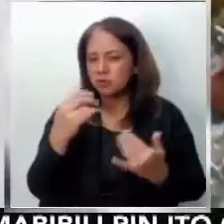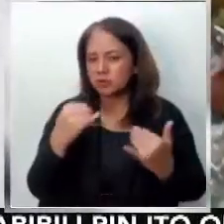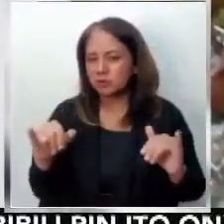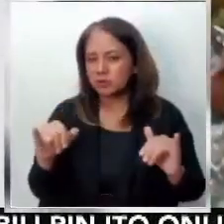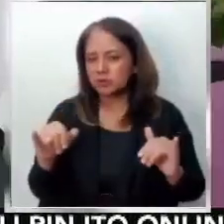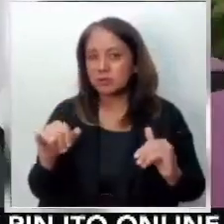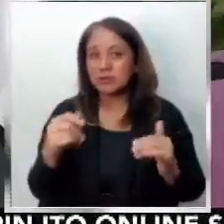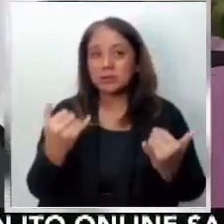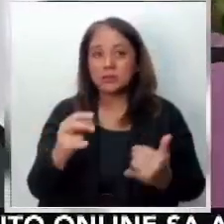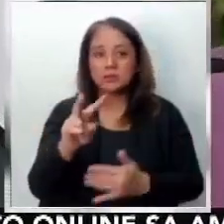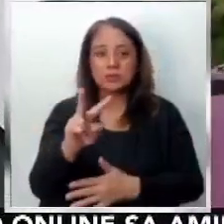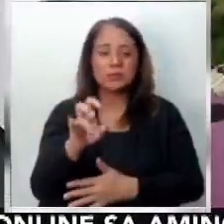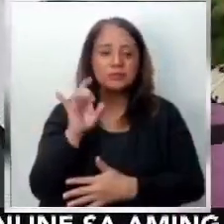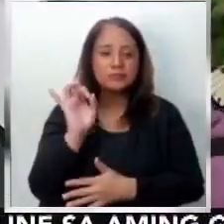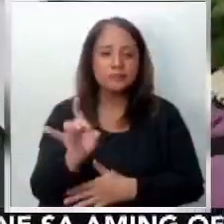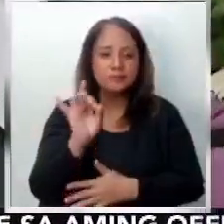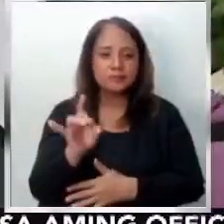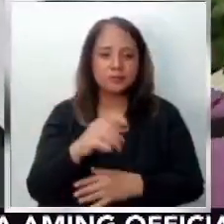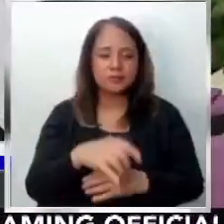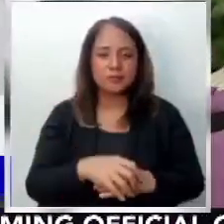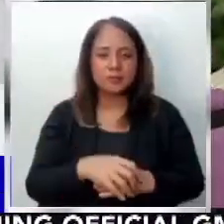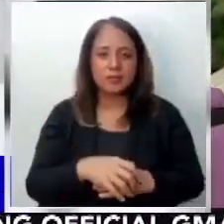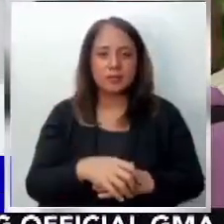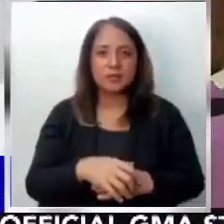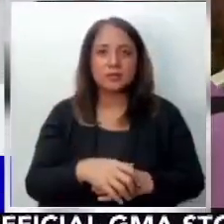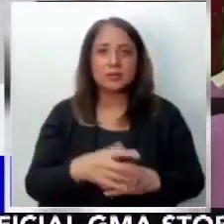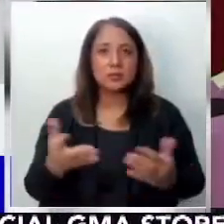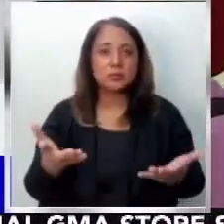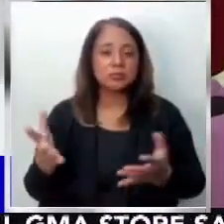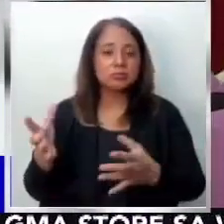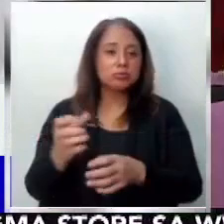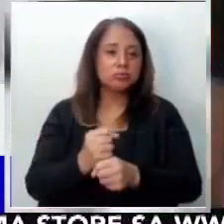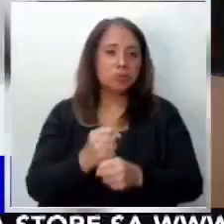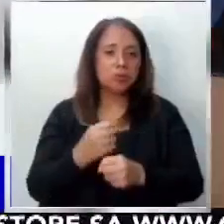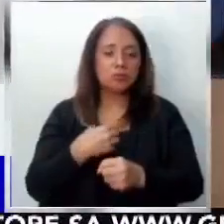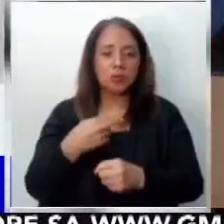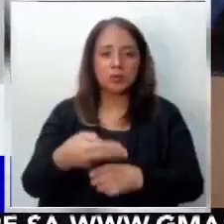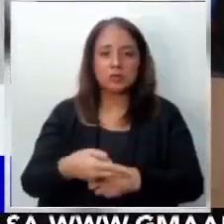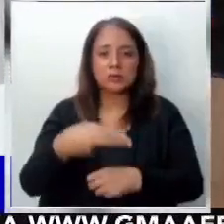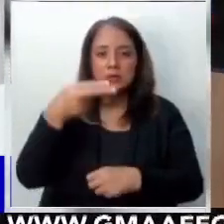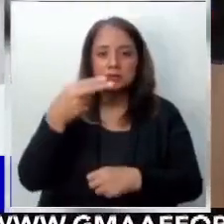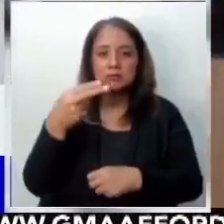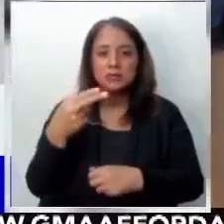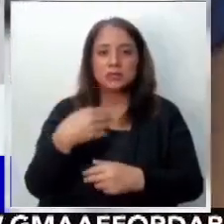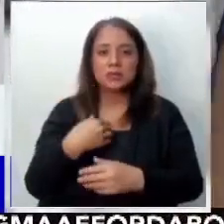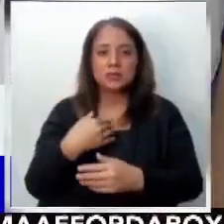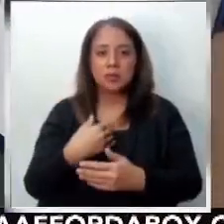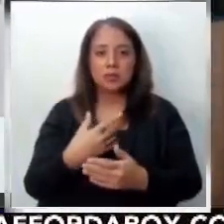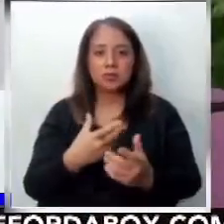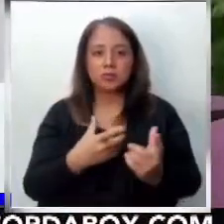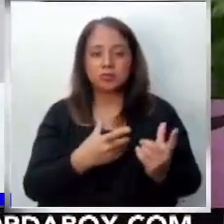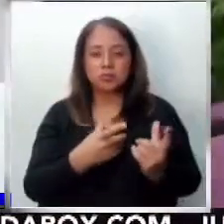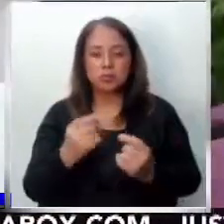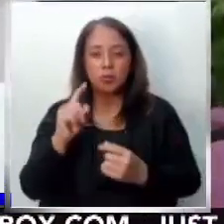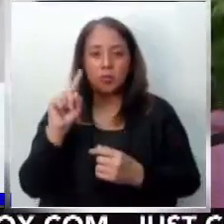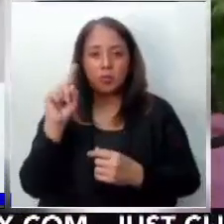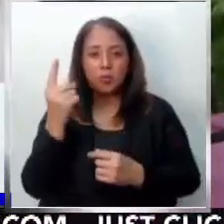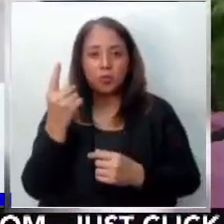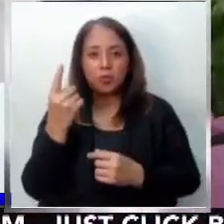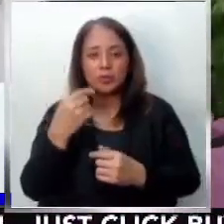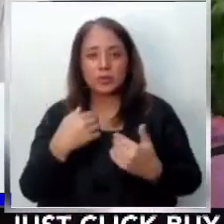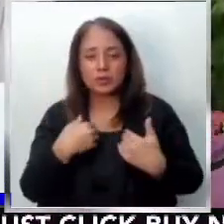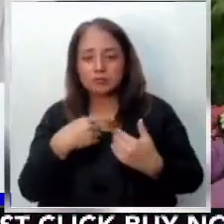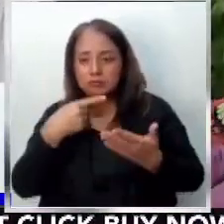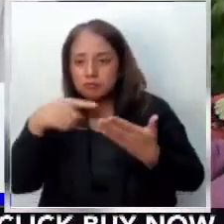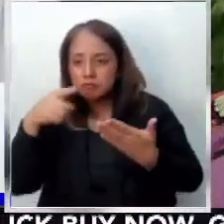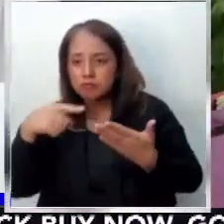280 na lang. Yung kanilang pinagkukunan ay mataas pa rin. Pero dahil ang enforcement po natin ay umiikot na rin para magbigay po ng